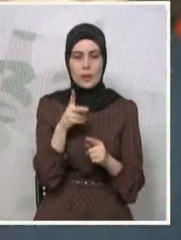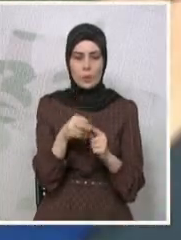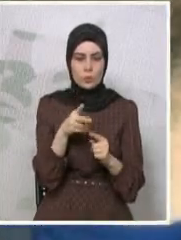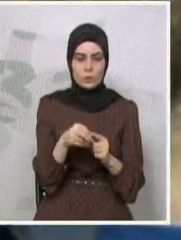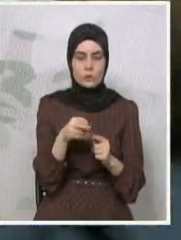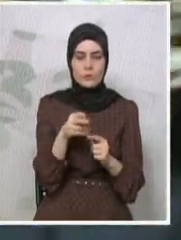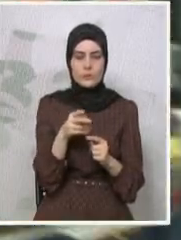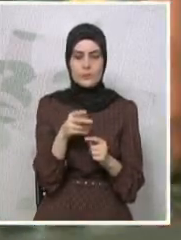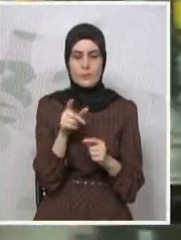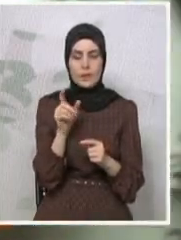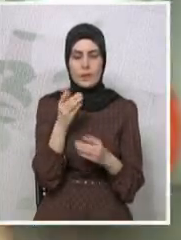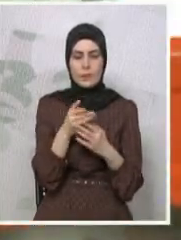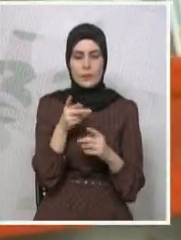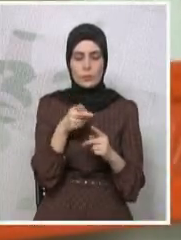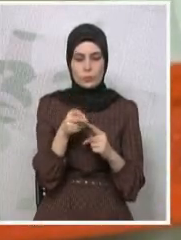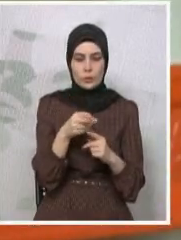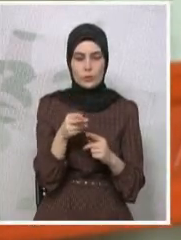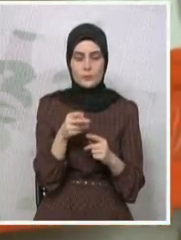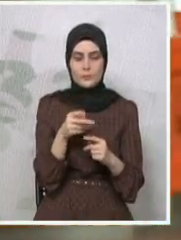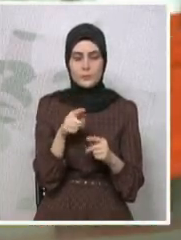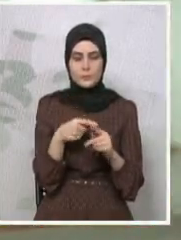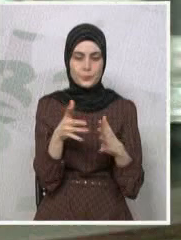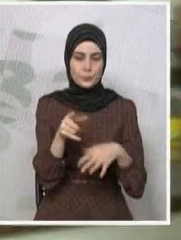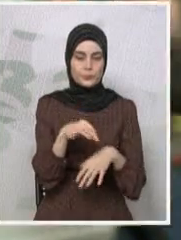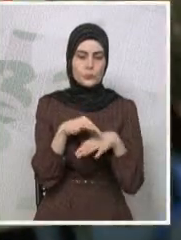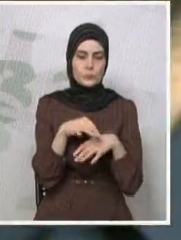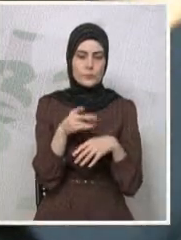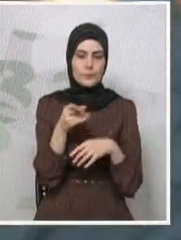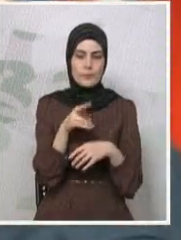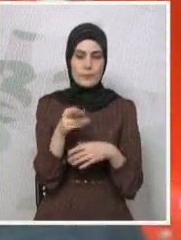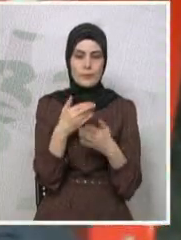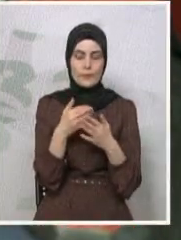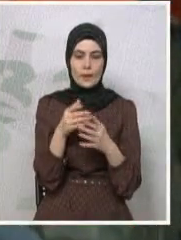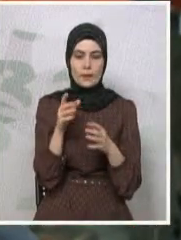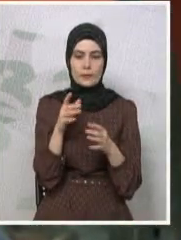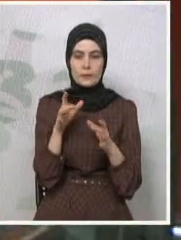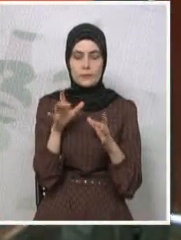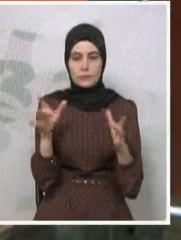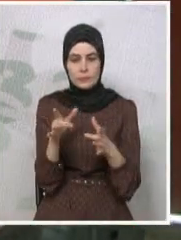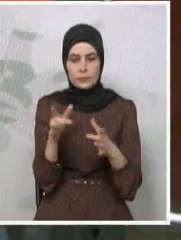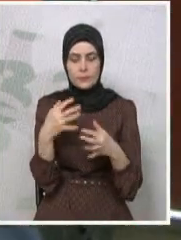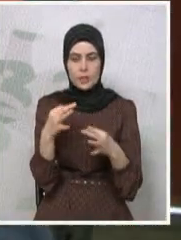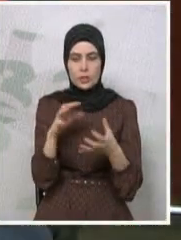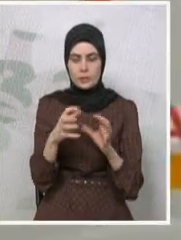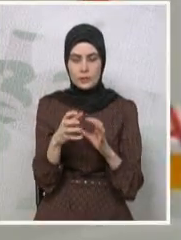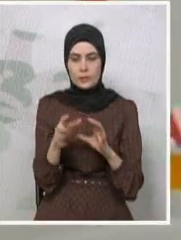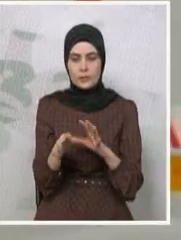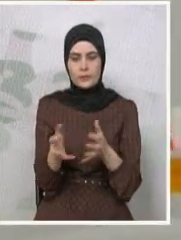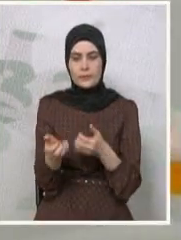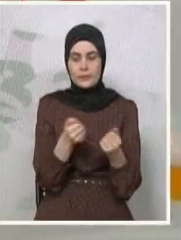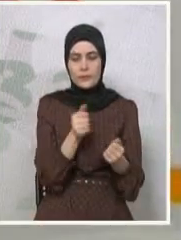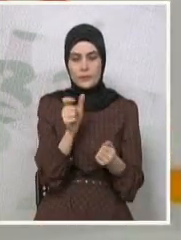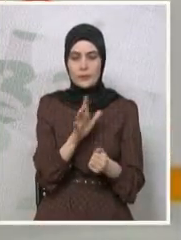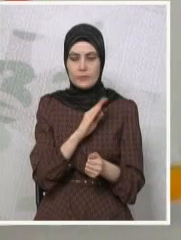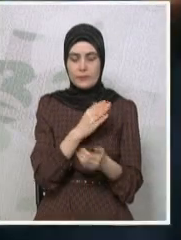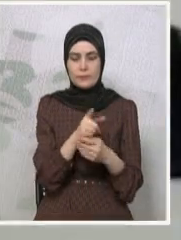режим кусачки. Основное их используют для деблокирования пострадавшего из поврежденного авто в случае ДТП. Выезд